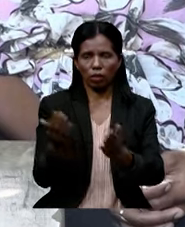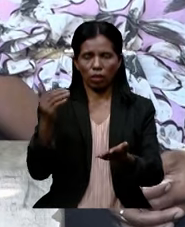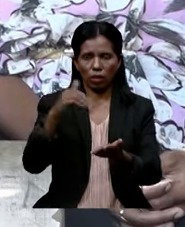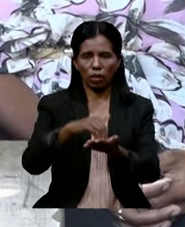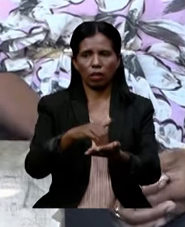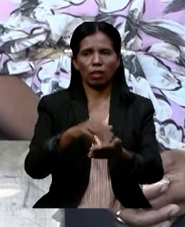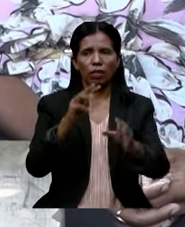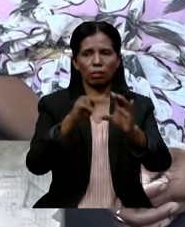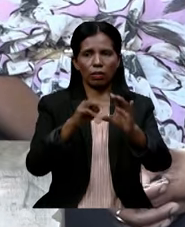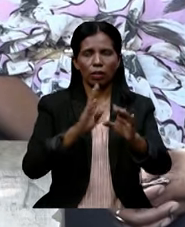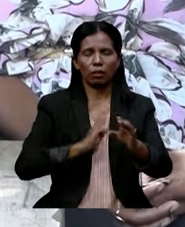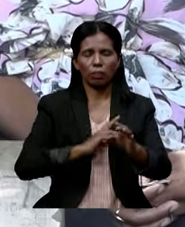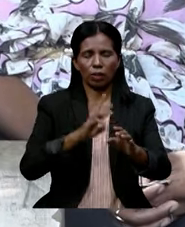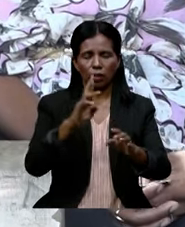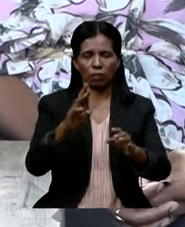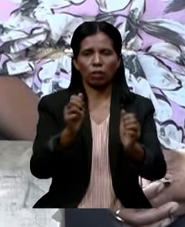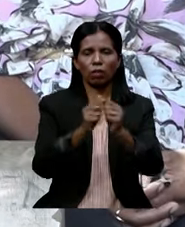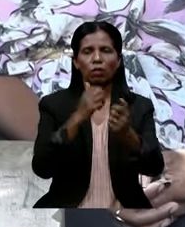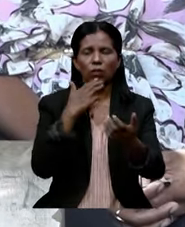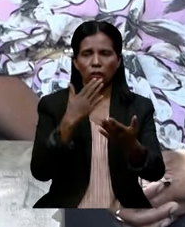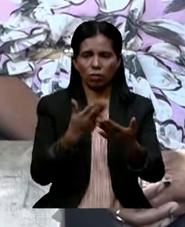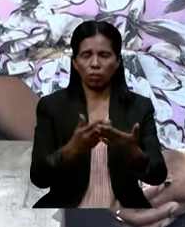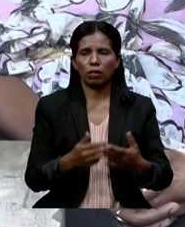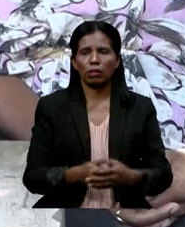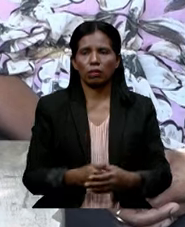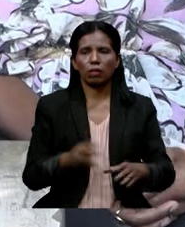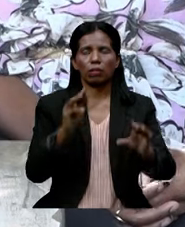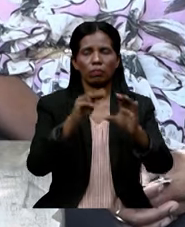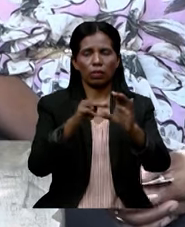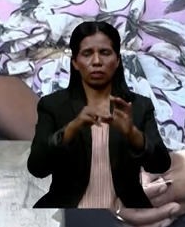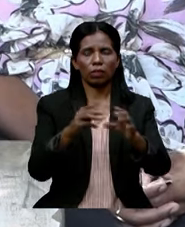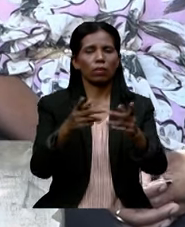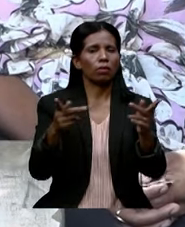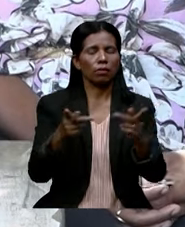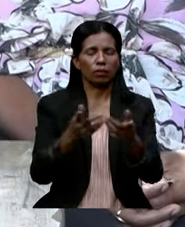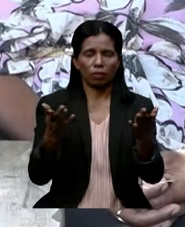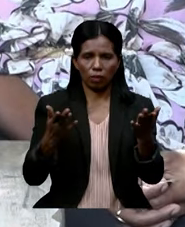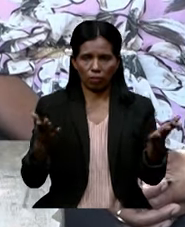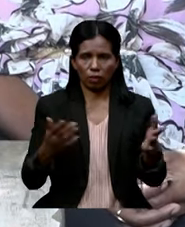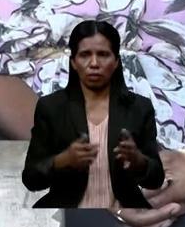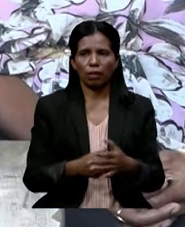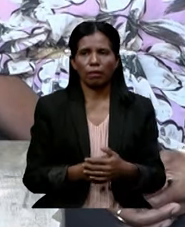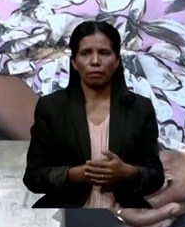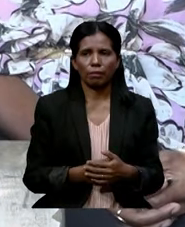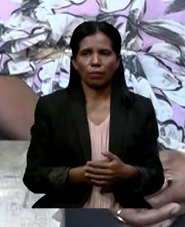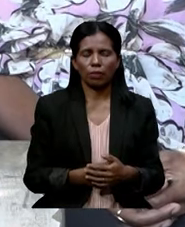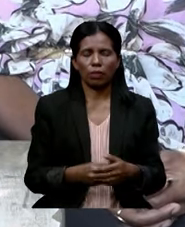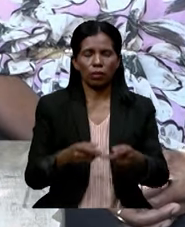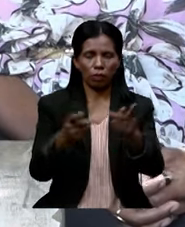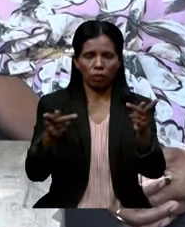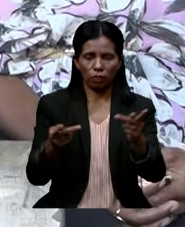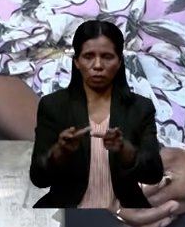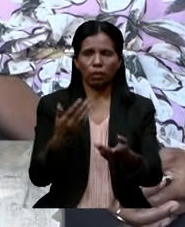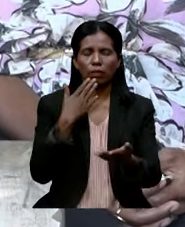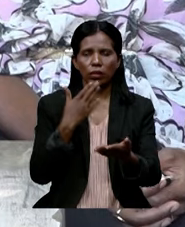fali mercado bekora hodia o mercado iha nebede ho kondisaun sira